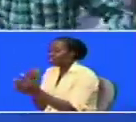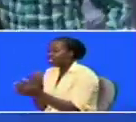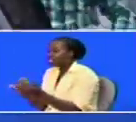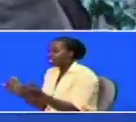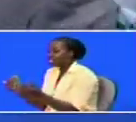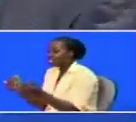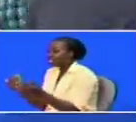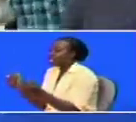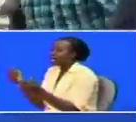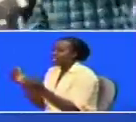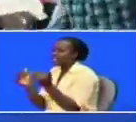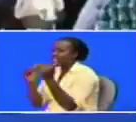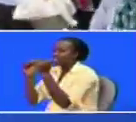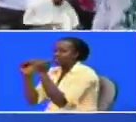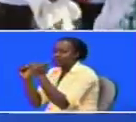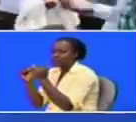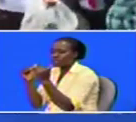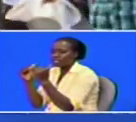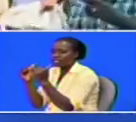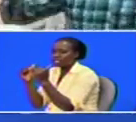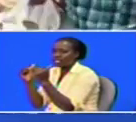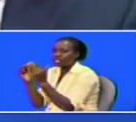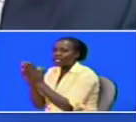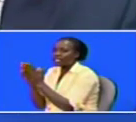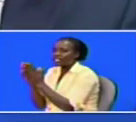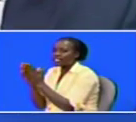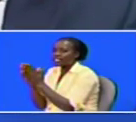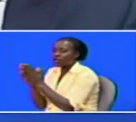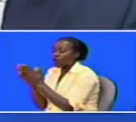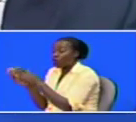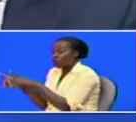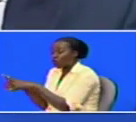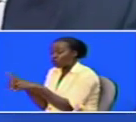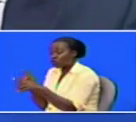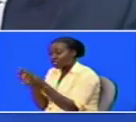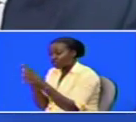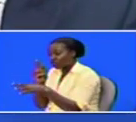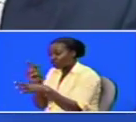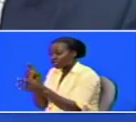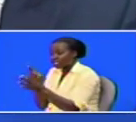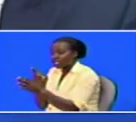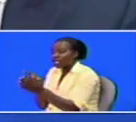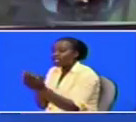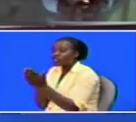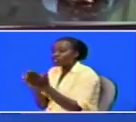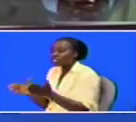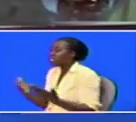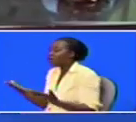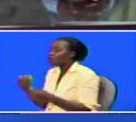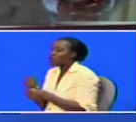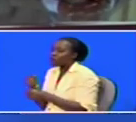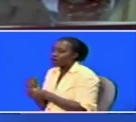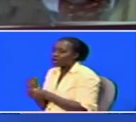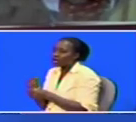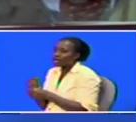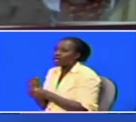katika vipimo, na lengine ni kwamba pia ukiangalia madaktari vile wanavyofanya kazi katika